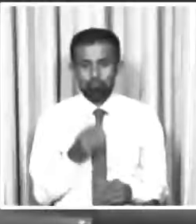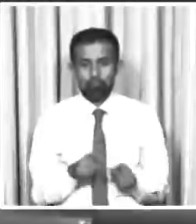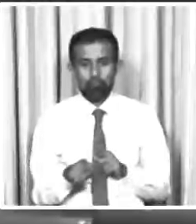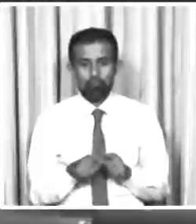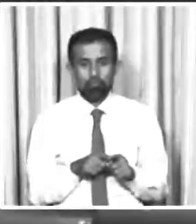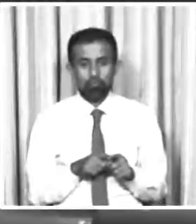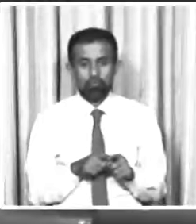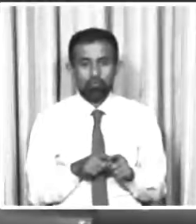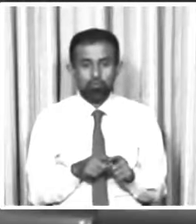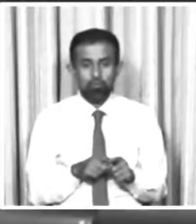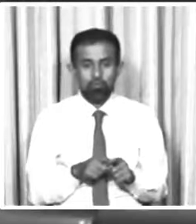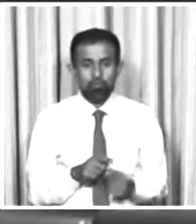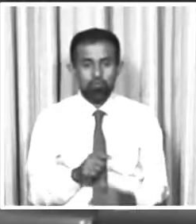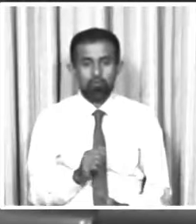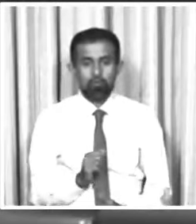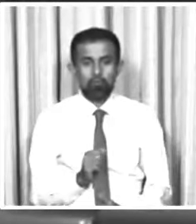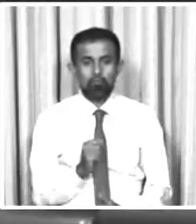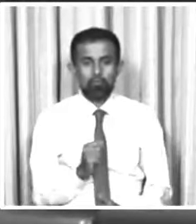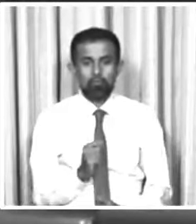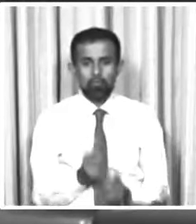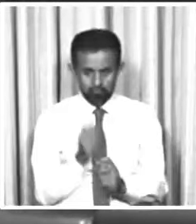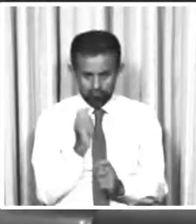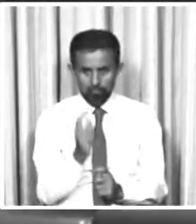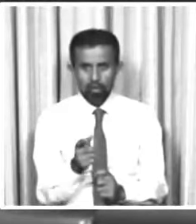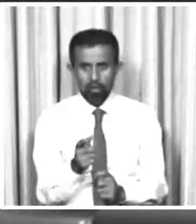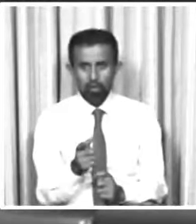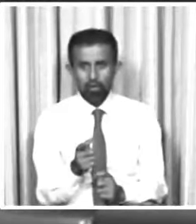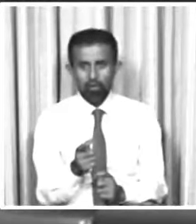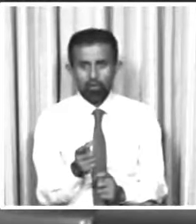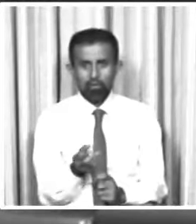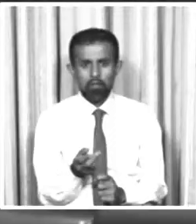මේක මොකද්ද? වන්දි දෙනවා වන්දි මොකද්ද?